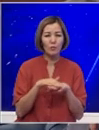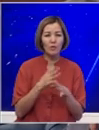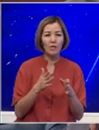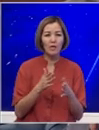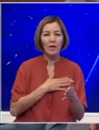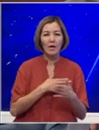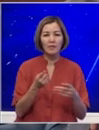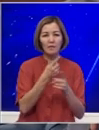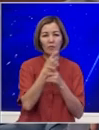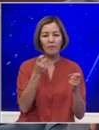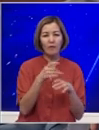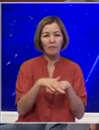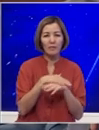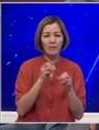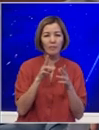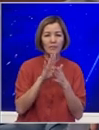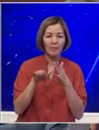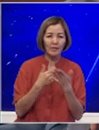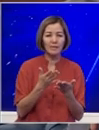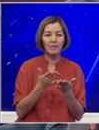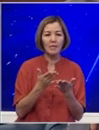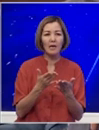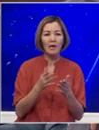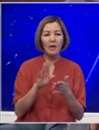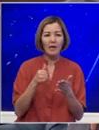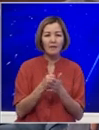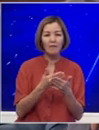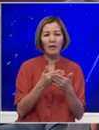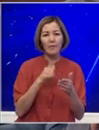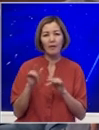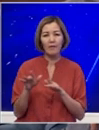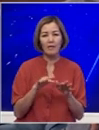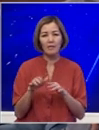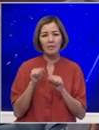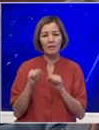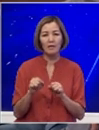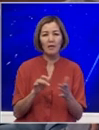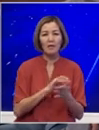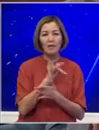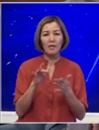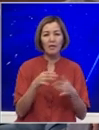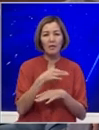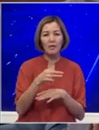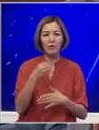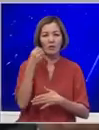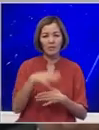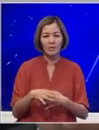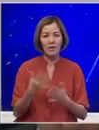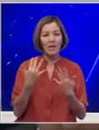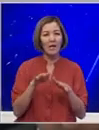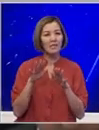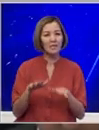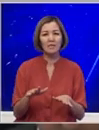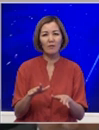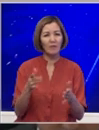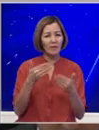активно информировать население о безопасности, а также основная профилактическая работа проводится в городах и районных центрах. В сельской местности